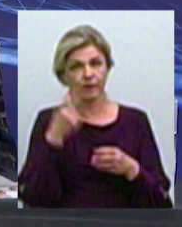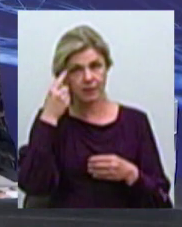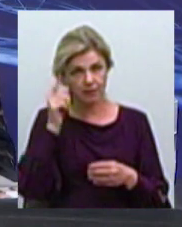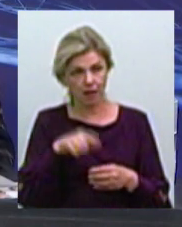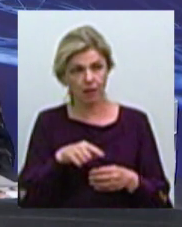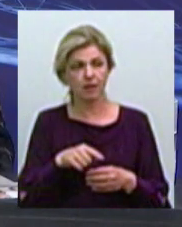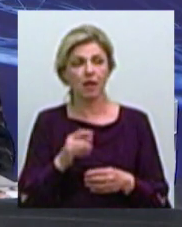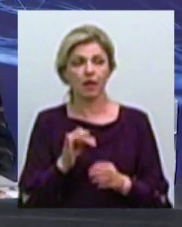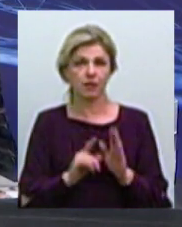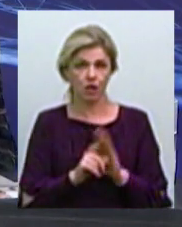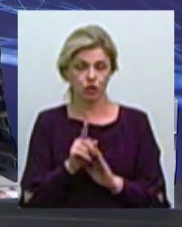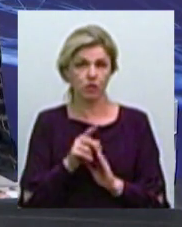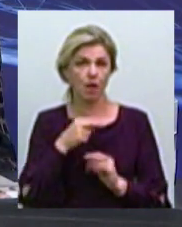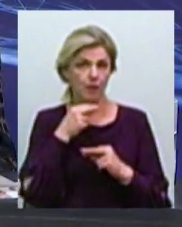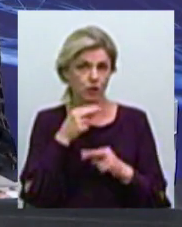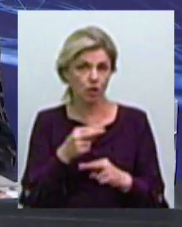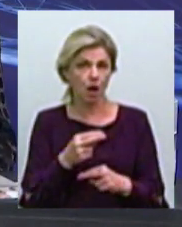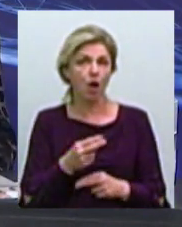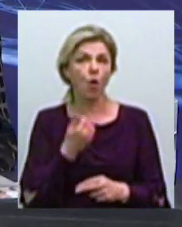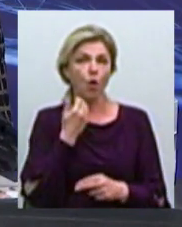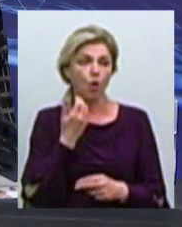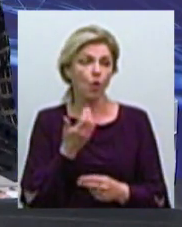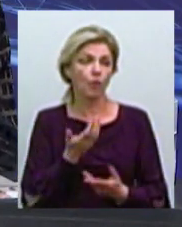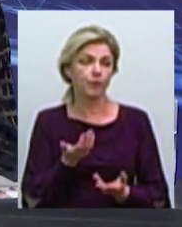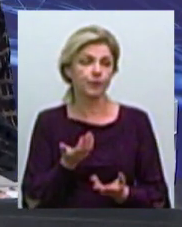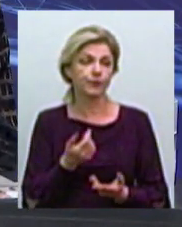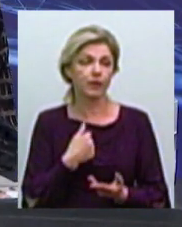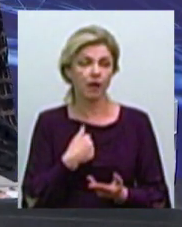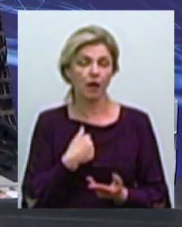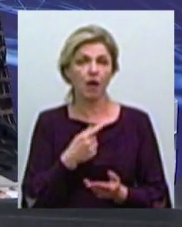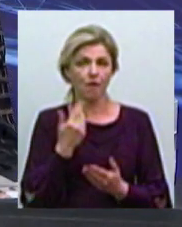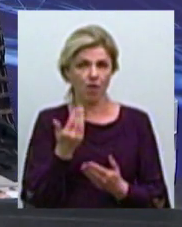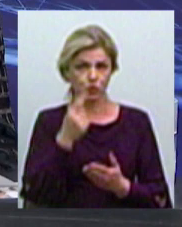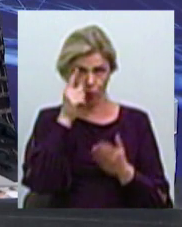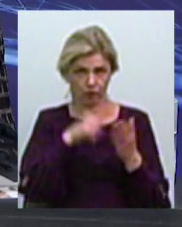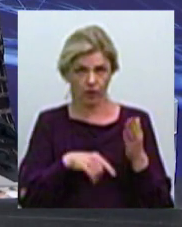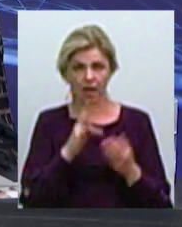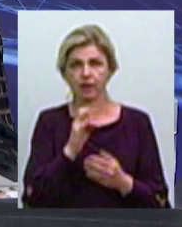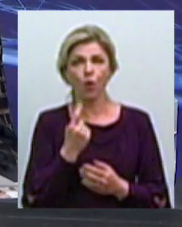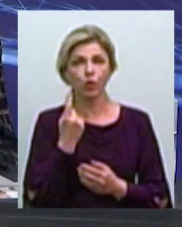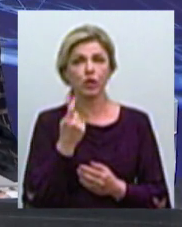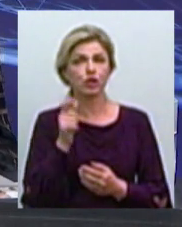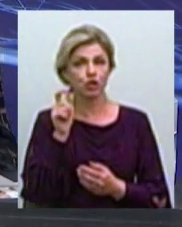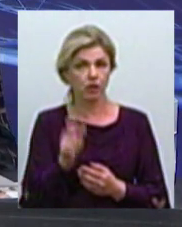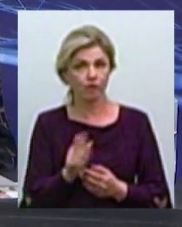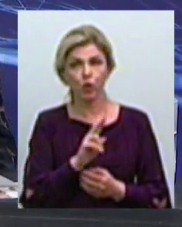наверное, начинает и обращать внимание. Хотя я вас уверяю, что ни один тот человек, который выезжает за границу,